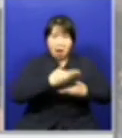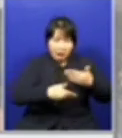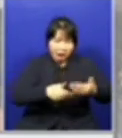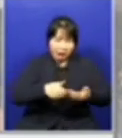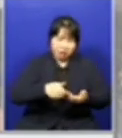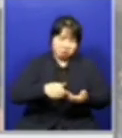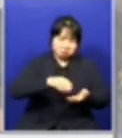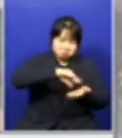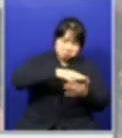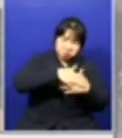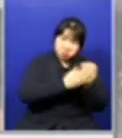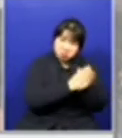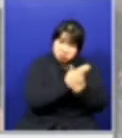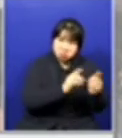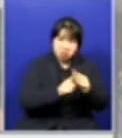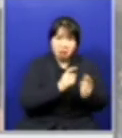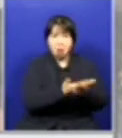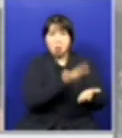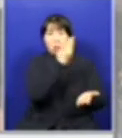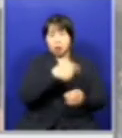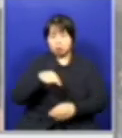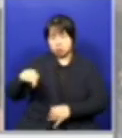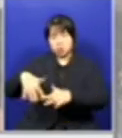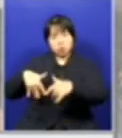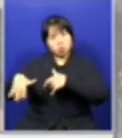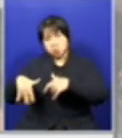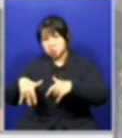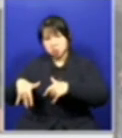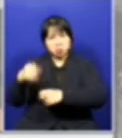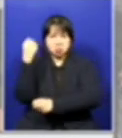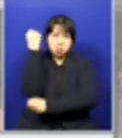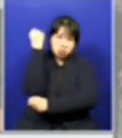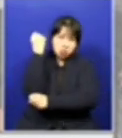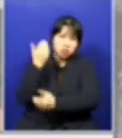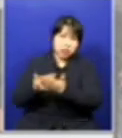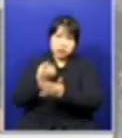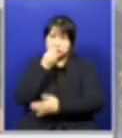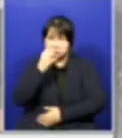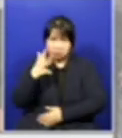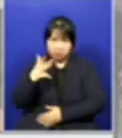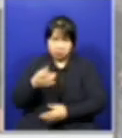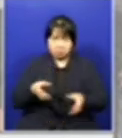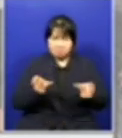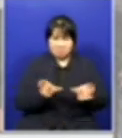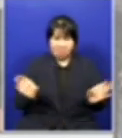แต่พี่น้องประชาชนยากจนไม่มีกินครับเดี๋ยวผมแบ่งเป็นสองชิ้น